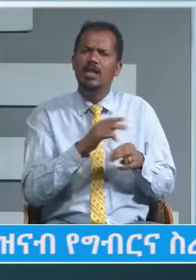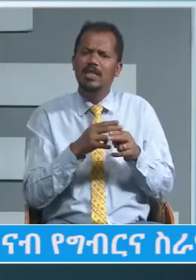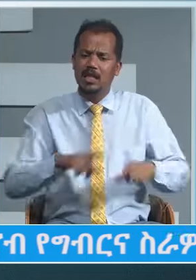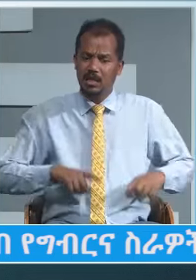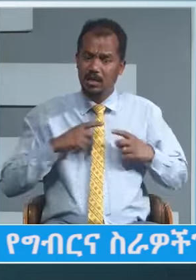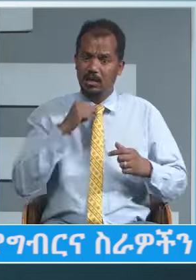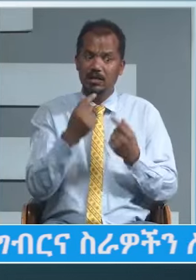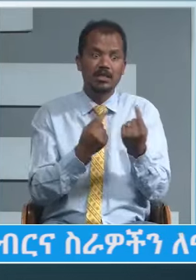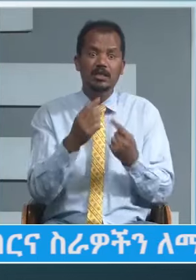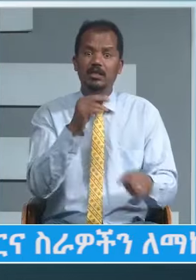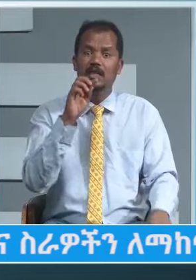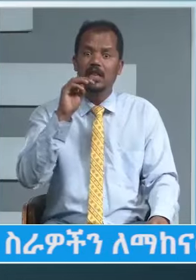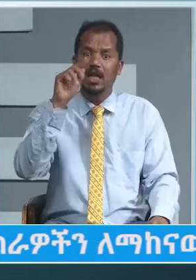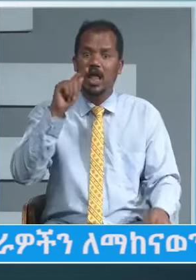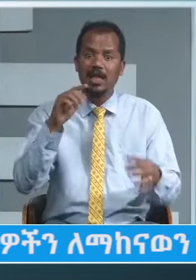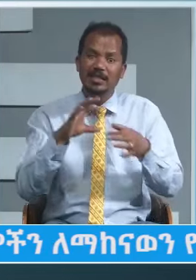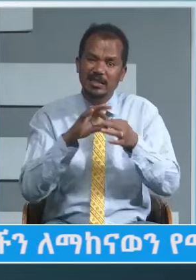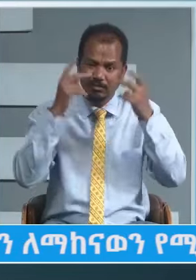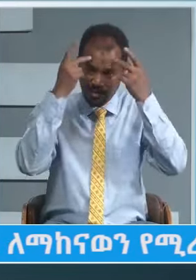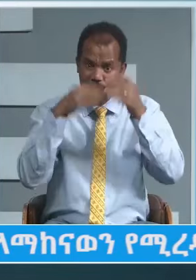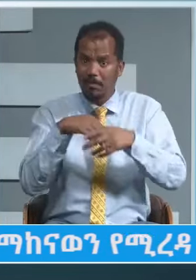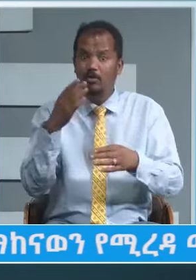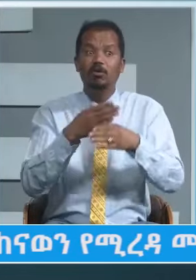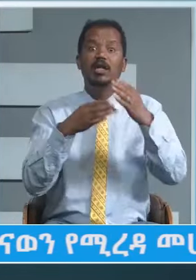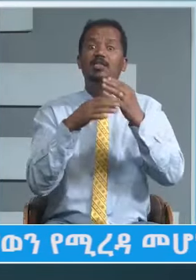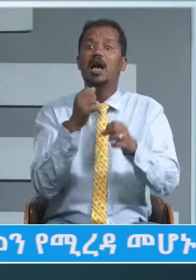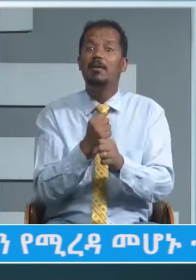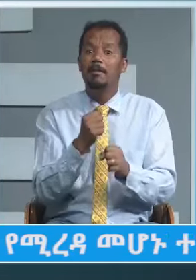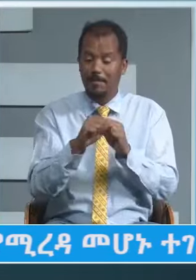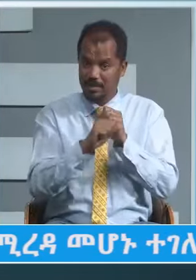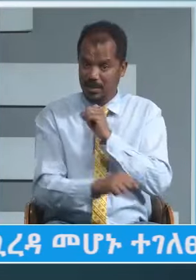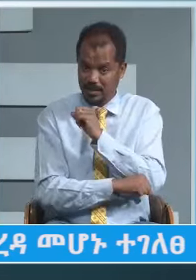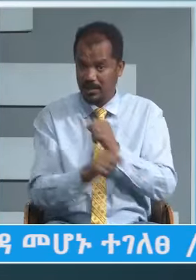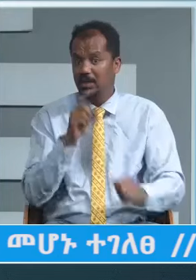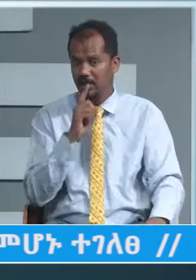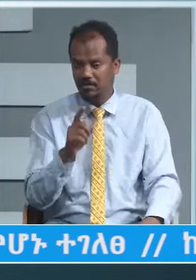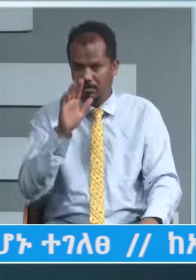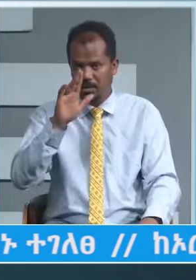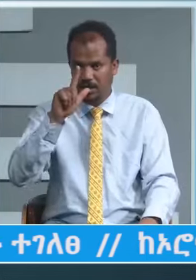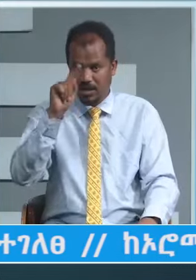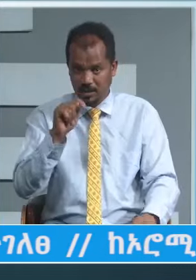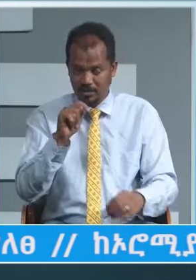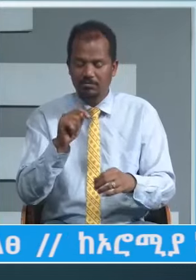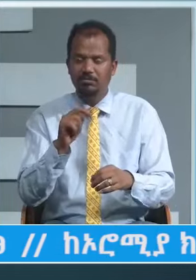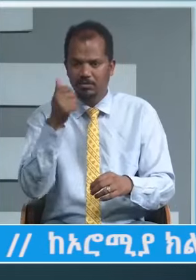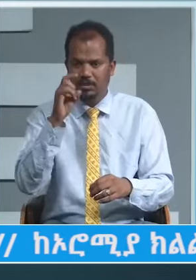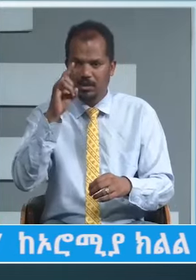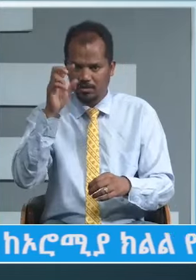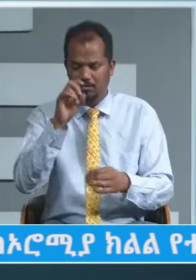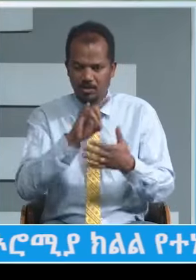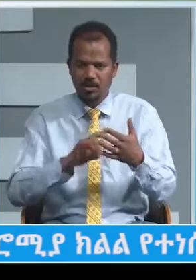ላይ እጥረት እንዳይኖር የንግድና ቀጠናዊ ትስስር ሚኒስቴር ባወጣው ደረጃ መሰረት እየተሰራ ነው ተብሏል። ገነት ዘዘው ዝርዝር